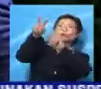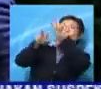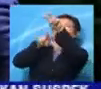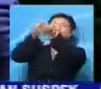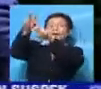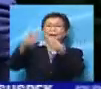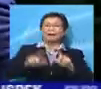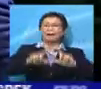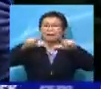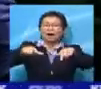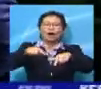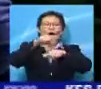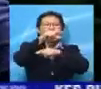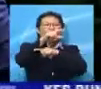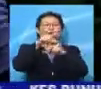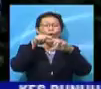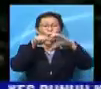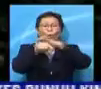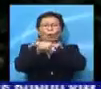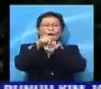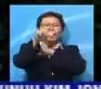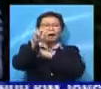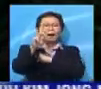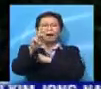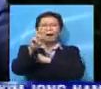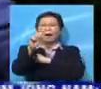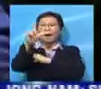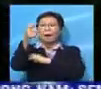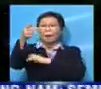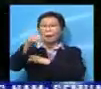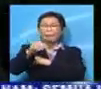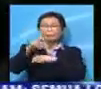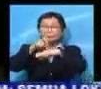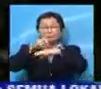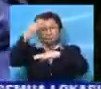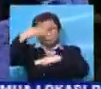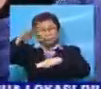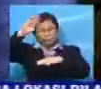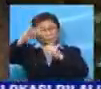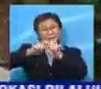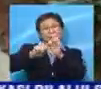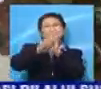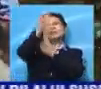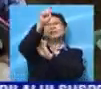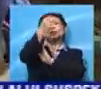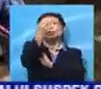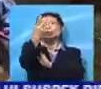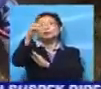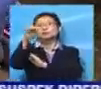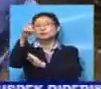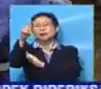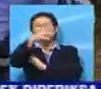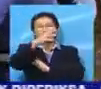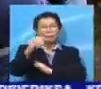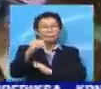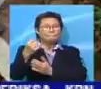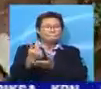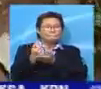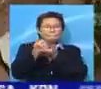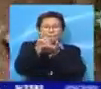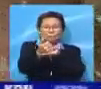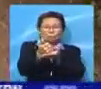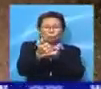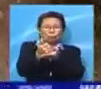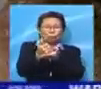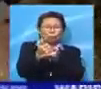yang terletak di Gua Kelam Perlis ini. Jarak ketinggian setinggi 12 meter dan batuan